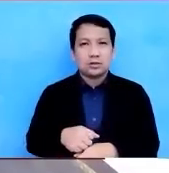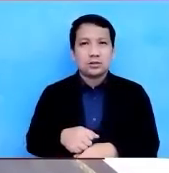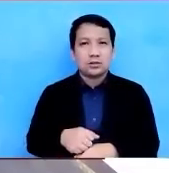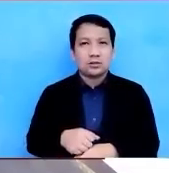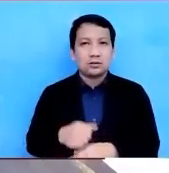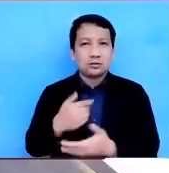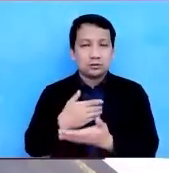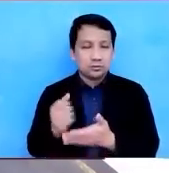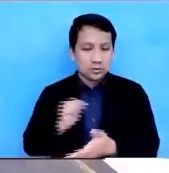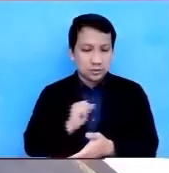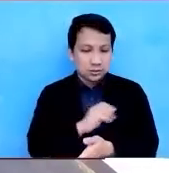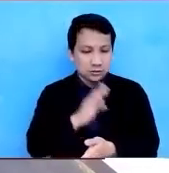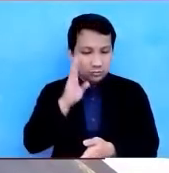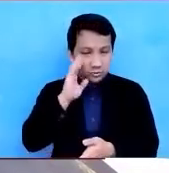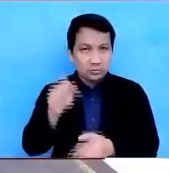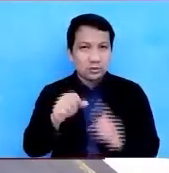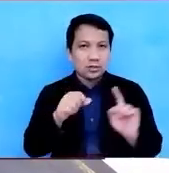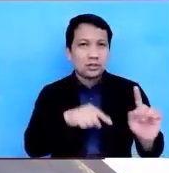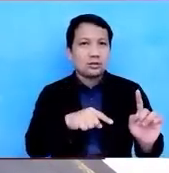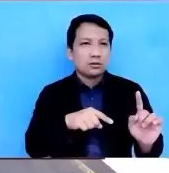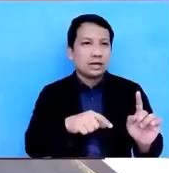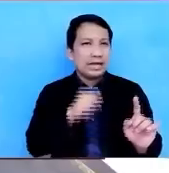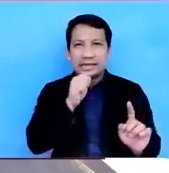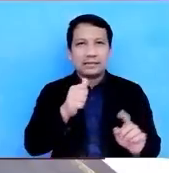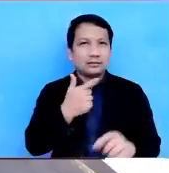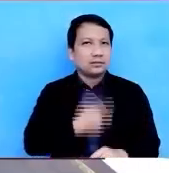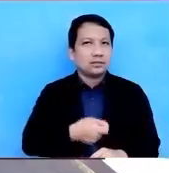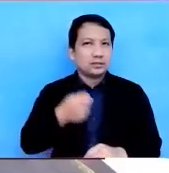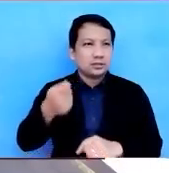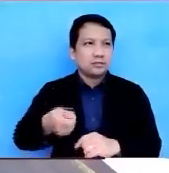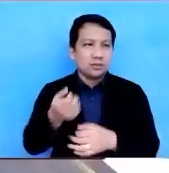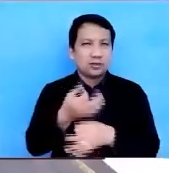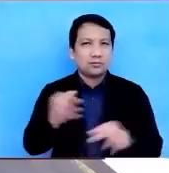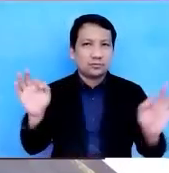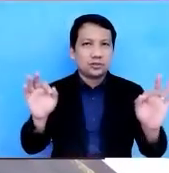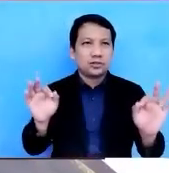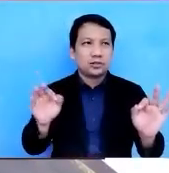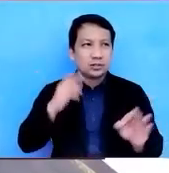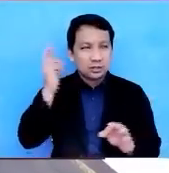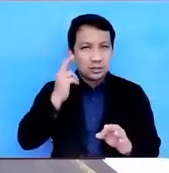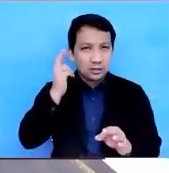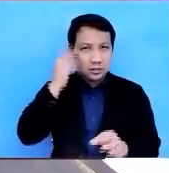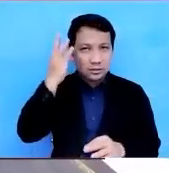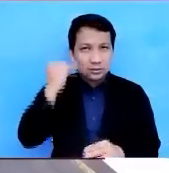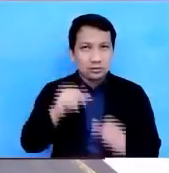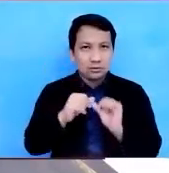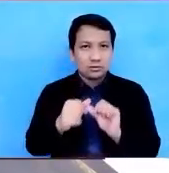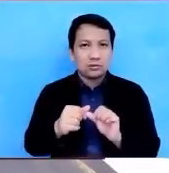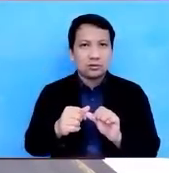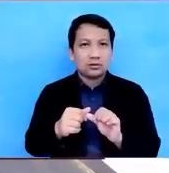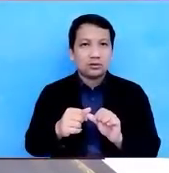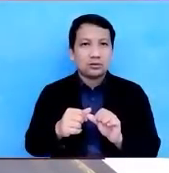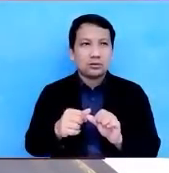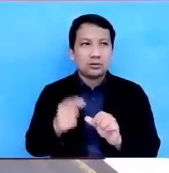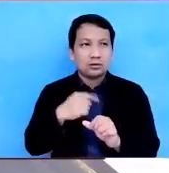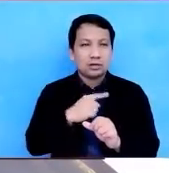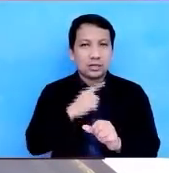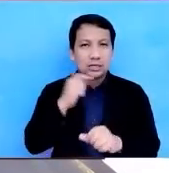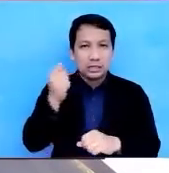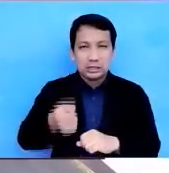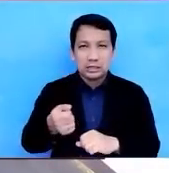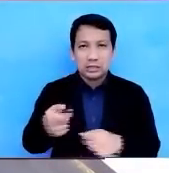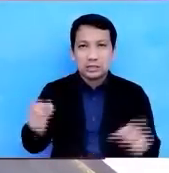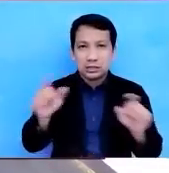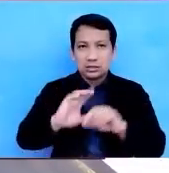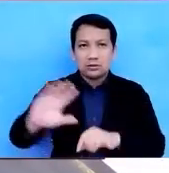ni Senator Bong Revilla, pinawalang sala naman si Napoles. Pero ang dahilan po nito ay dahil sinentensyahan na si Napoles noon